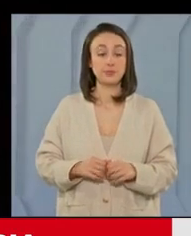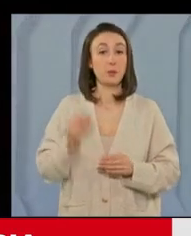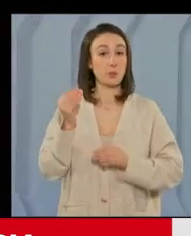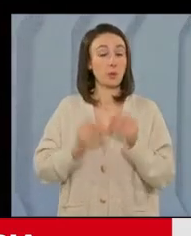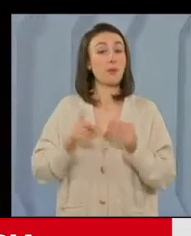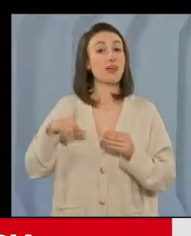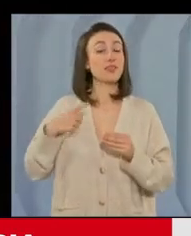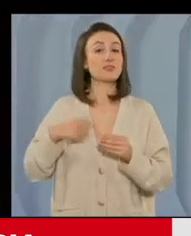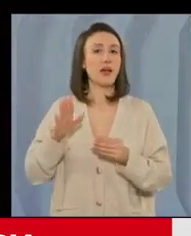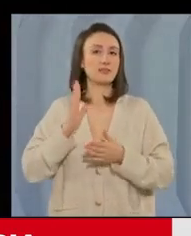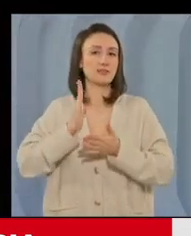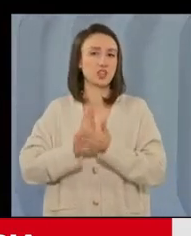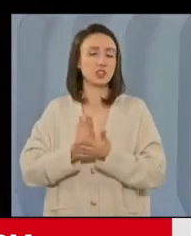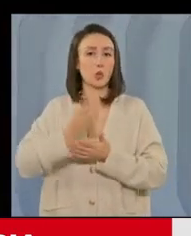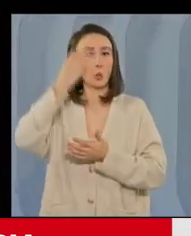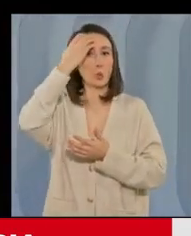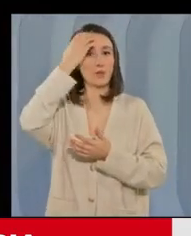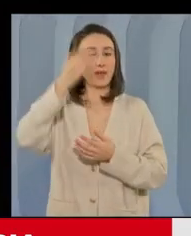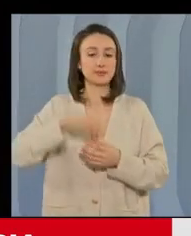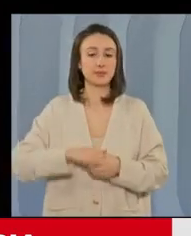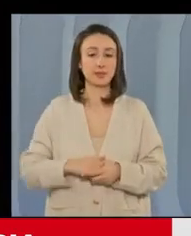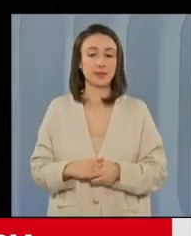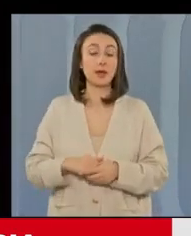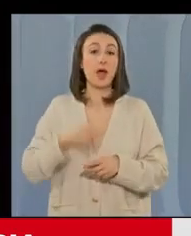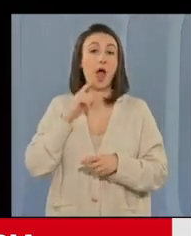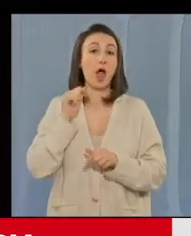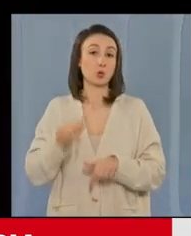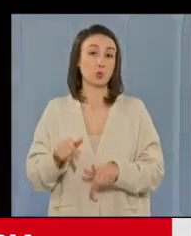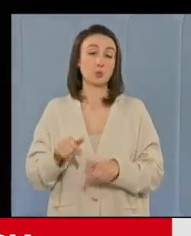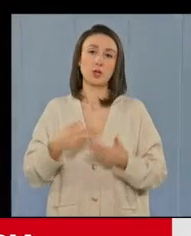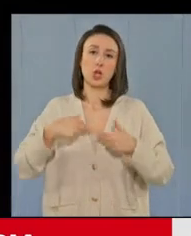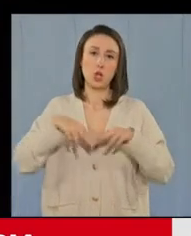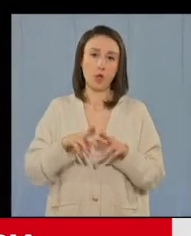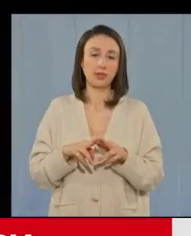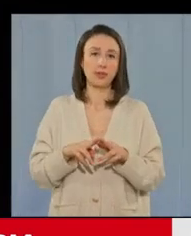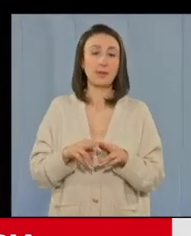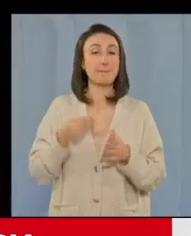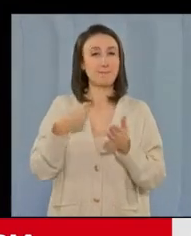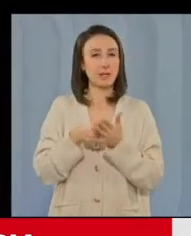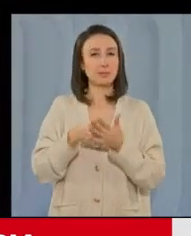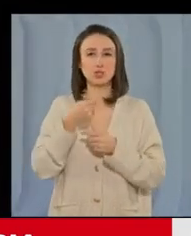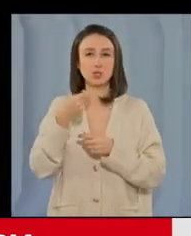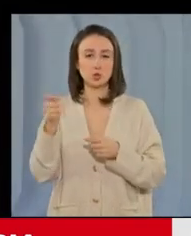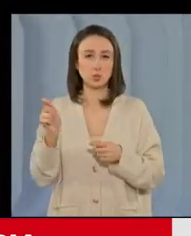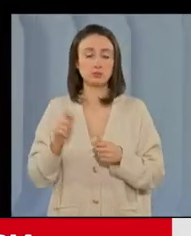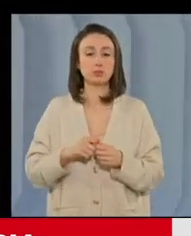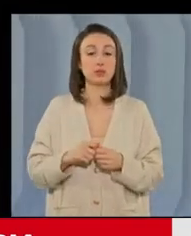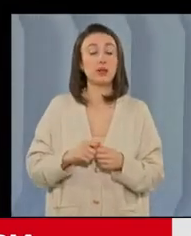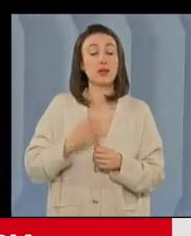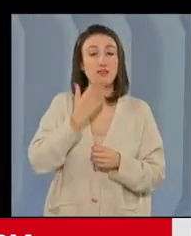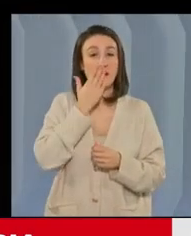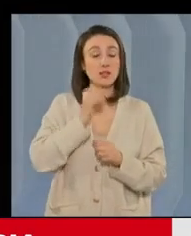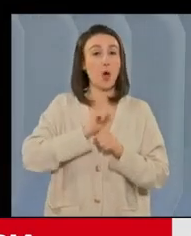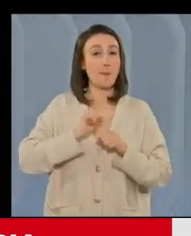Problema este a deciziei guvernamentale. În momentul de față, noi plătim un preț mult prea scump față de